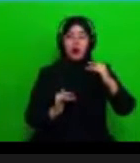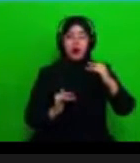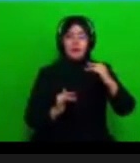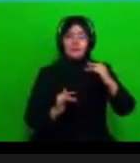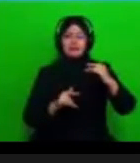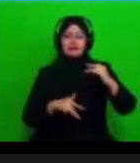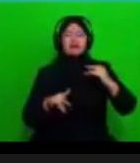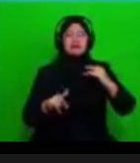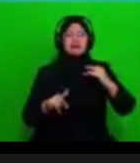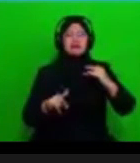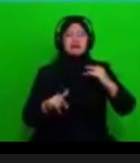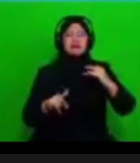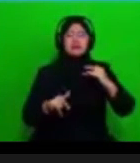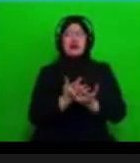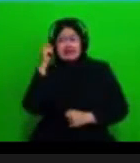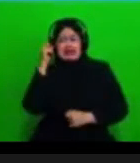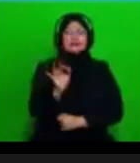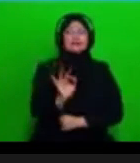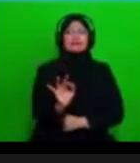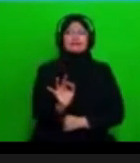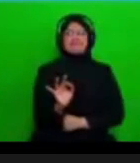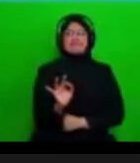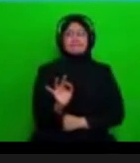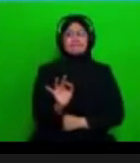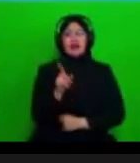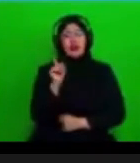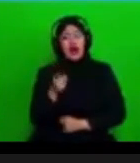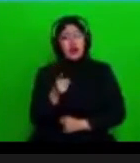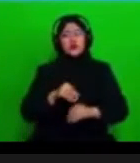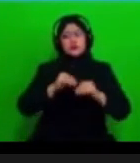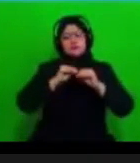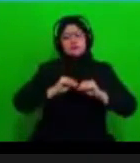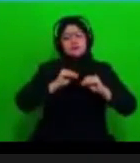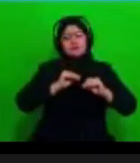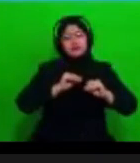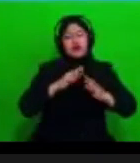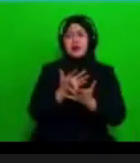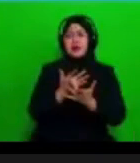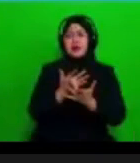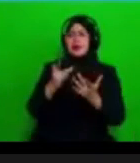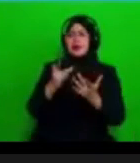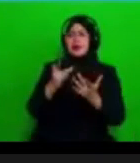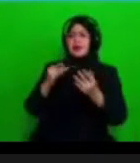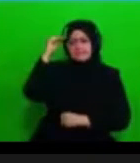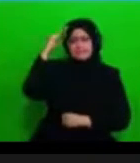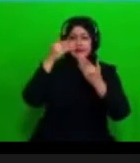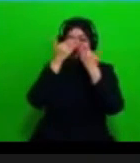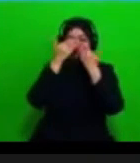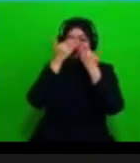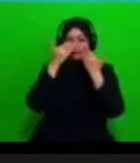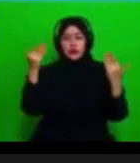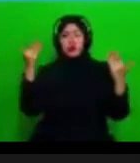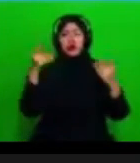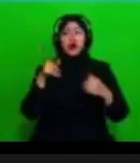rendahnya kesadaran persepsi ini menjadi concern kita. Setidaknya butuh 6 tahun lagi,